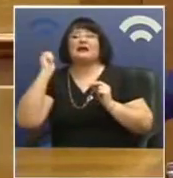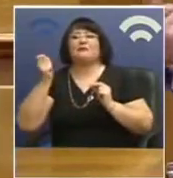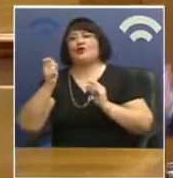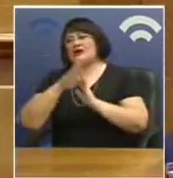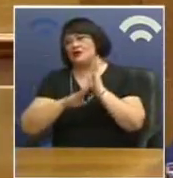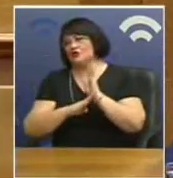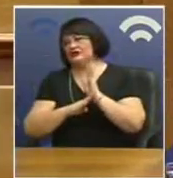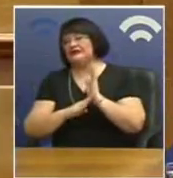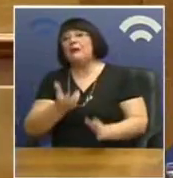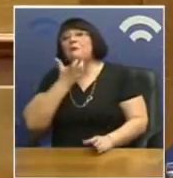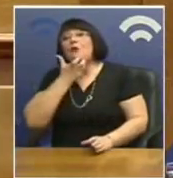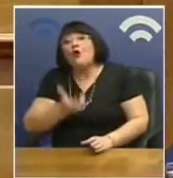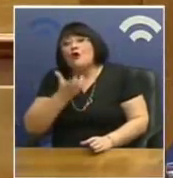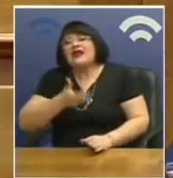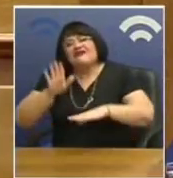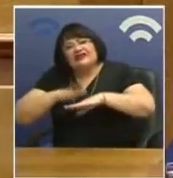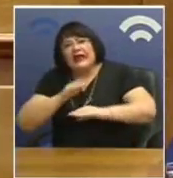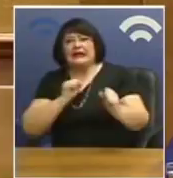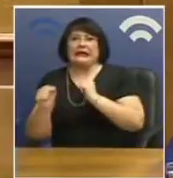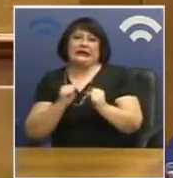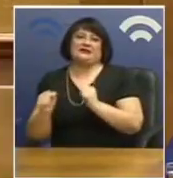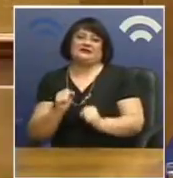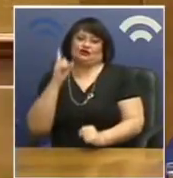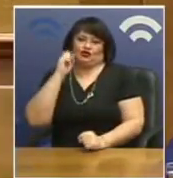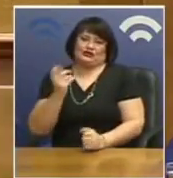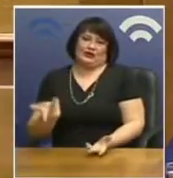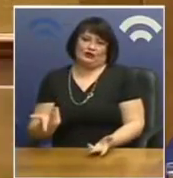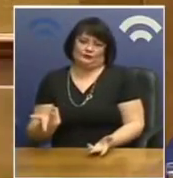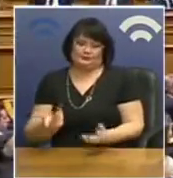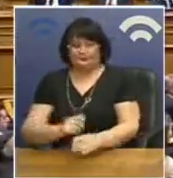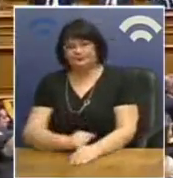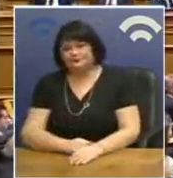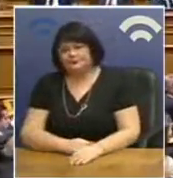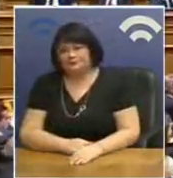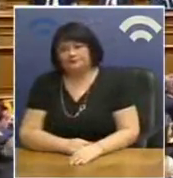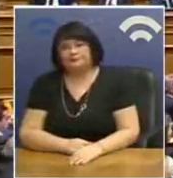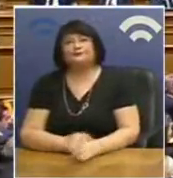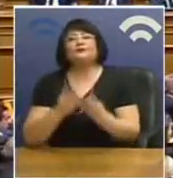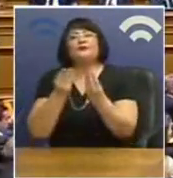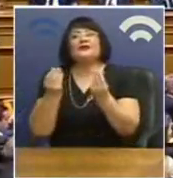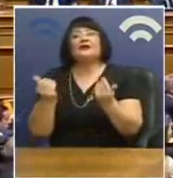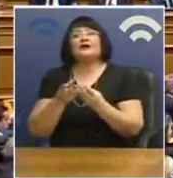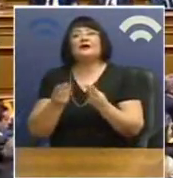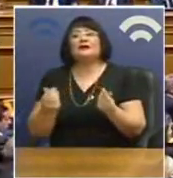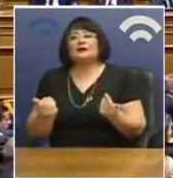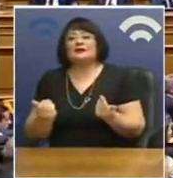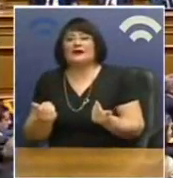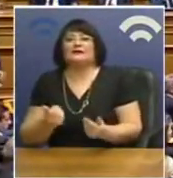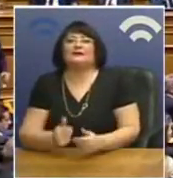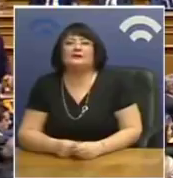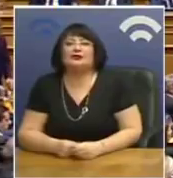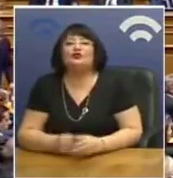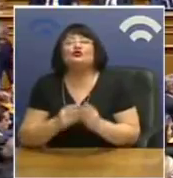τις σοβαρότερες αιτίες της κρίσης. Πάμε τώρα στην ουσία των επιχειρημάτων σας